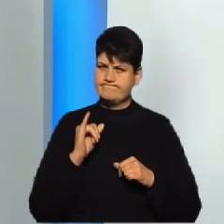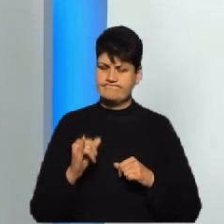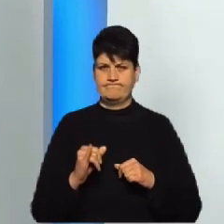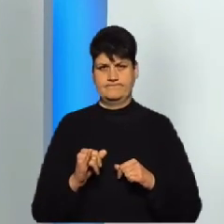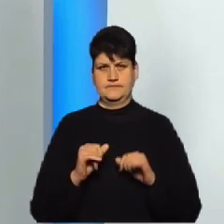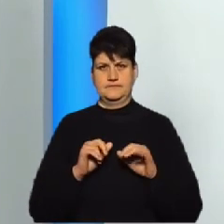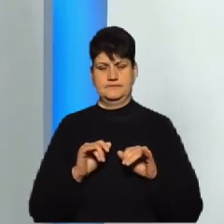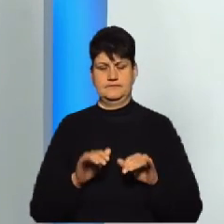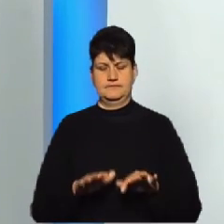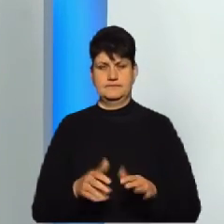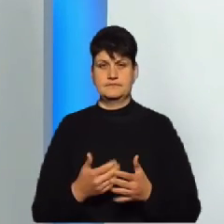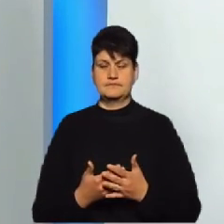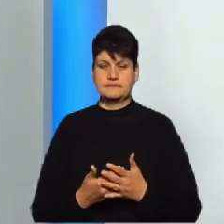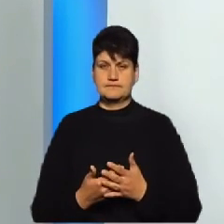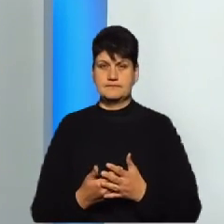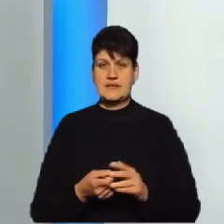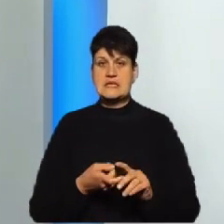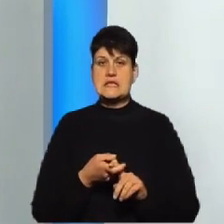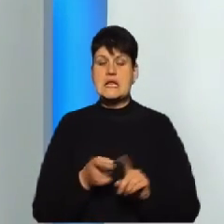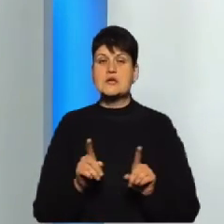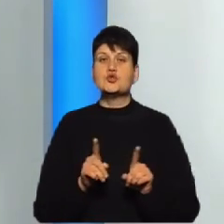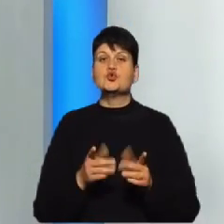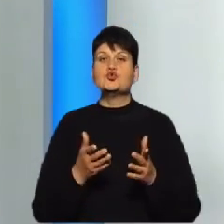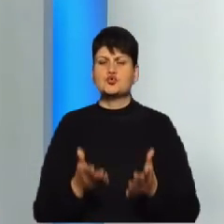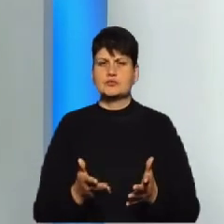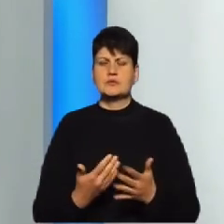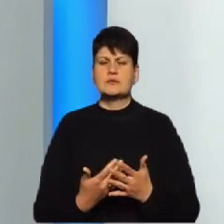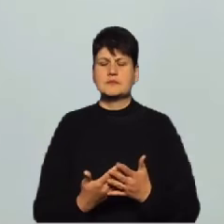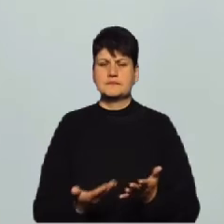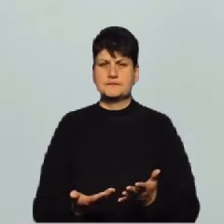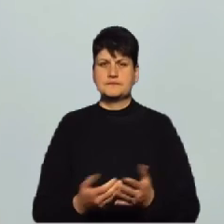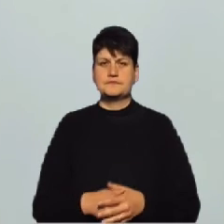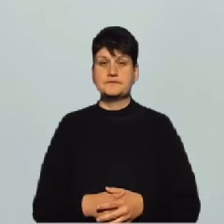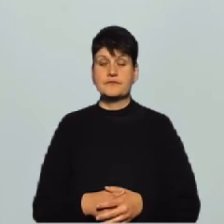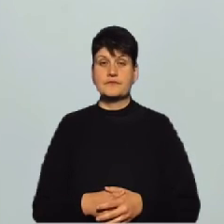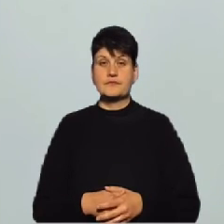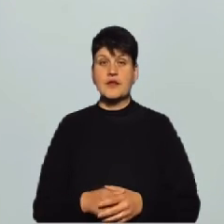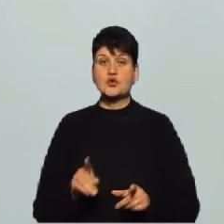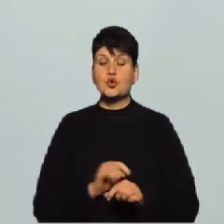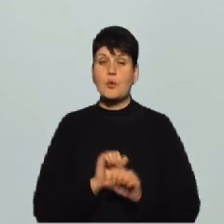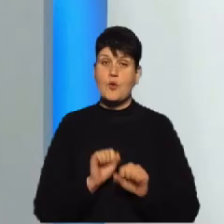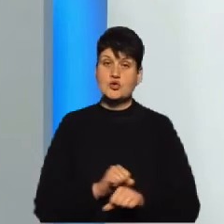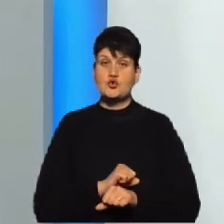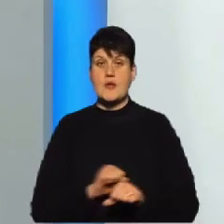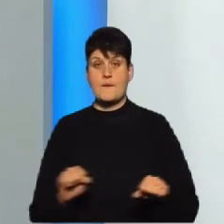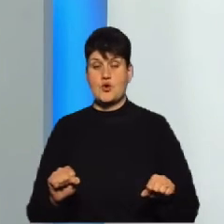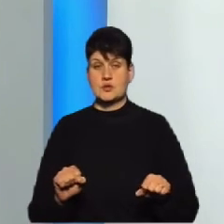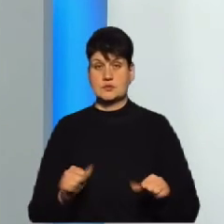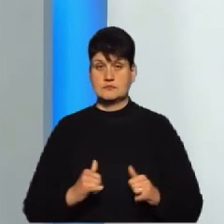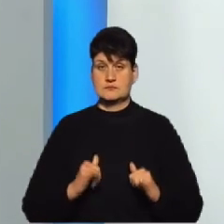тобто залежно, що відносно можна толерувати. Так, і що не можна. Ну, наприклад,